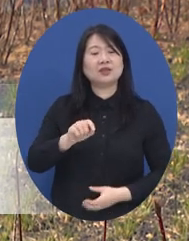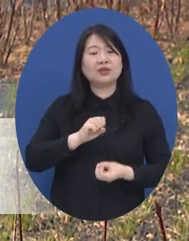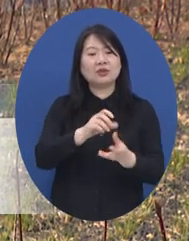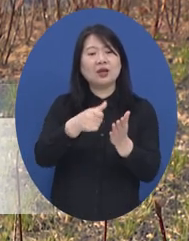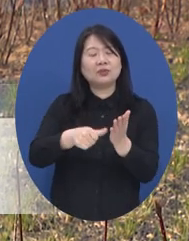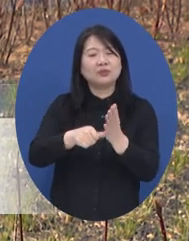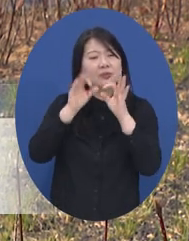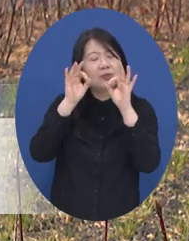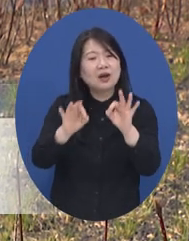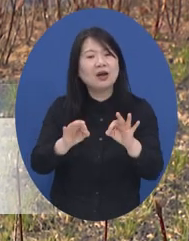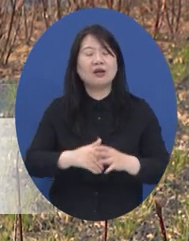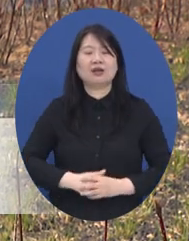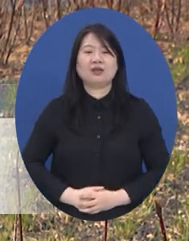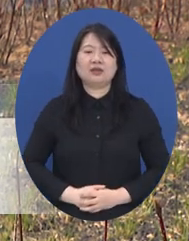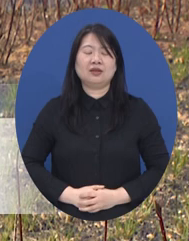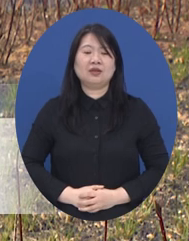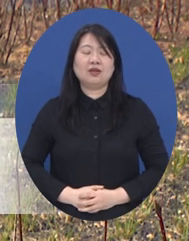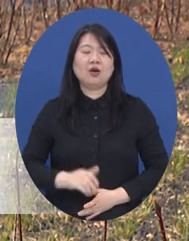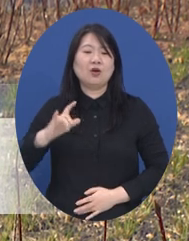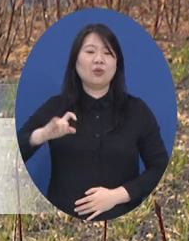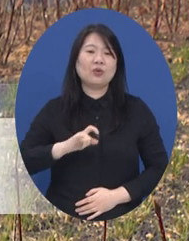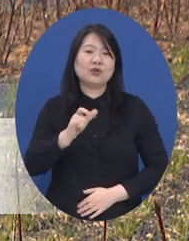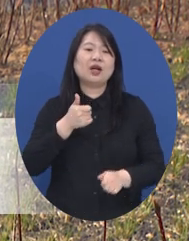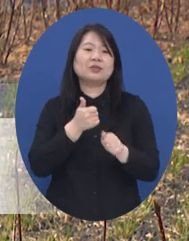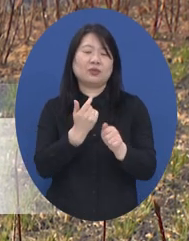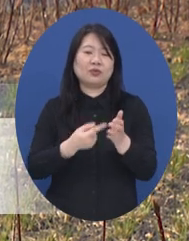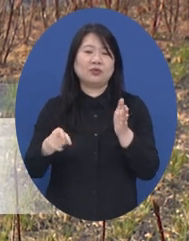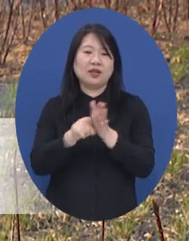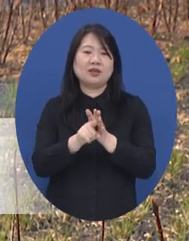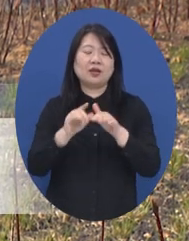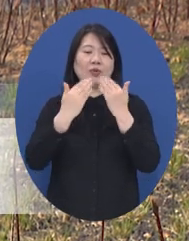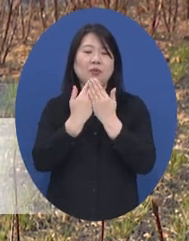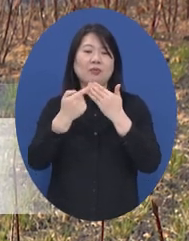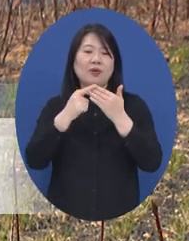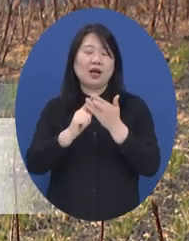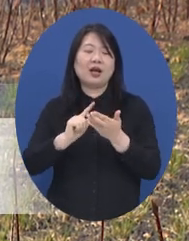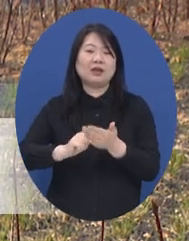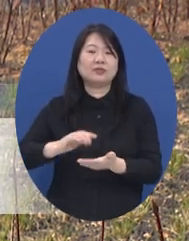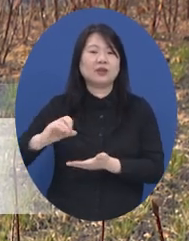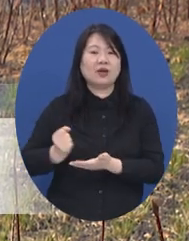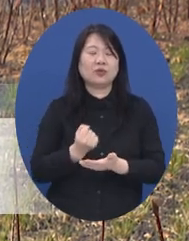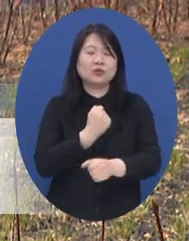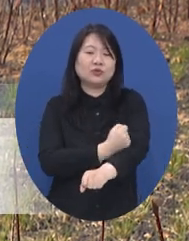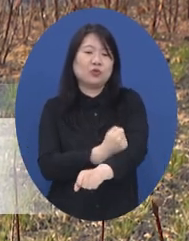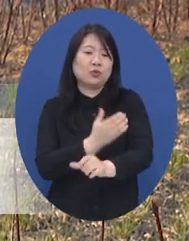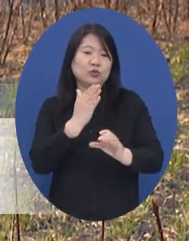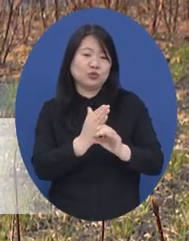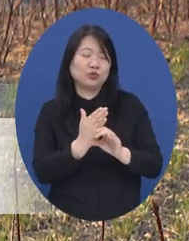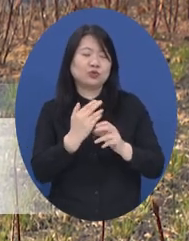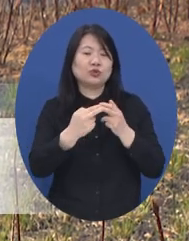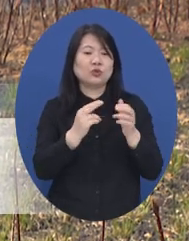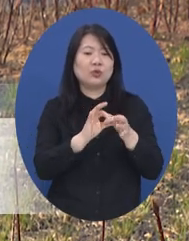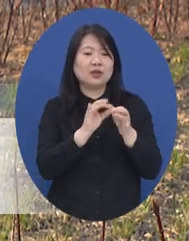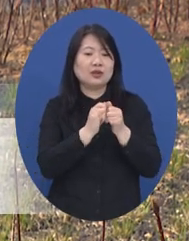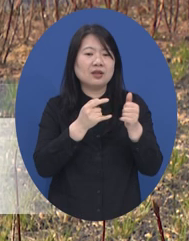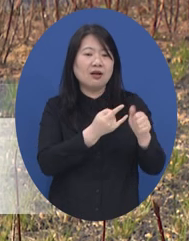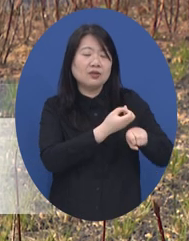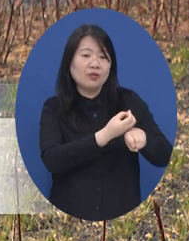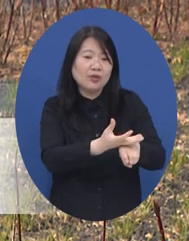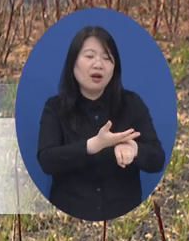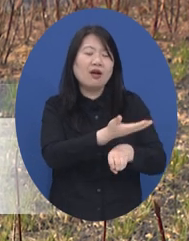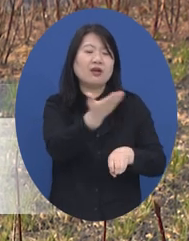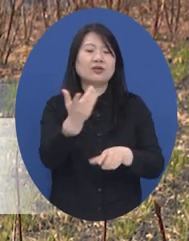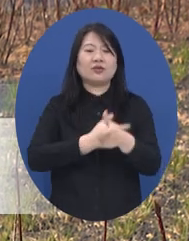전달된 물품은 코로나 극복을 위해서 혼신을 다하고 계시는 의료진들의 전달에서